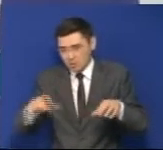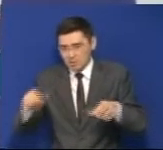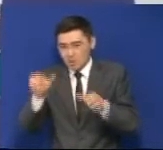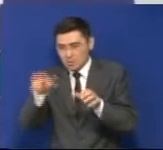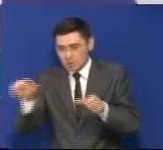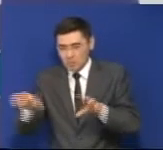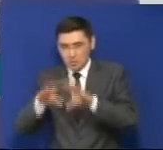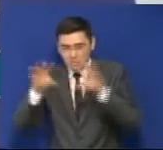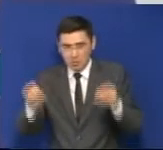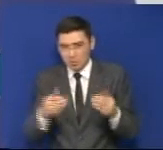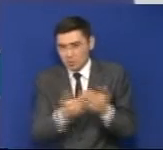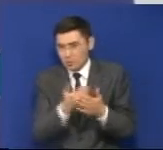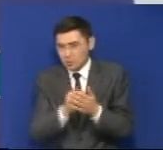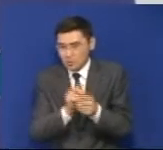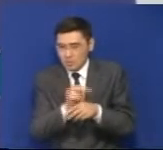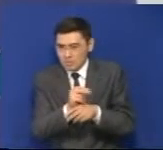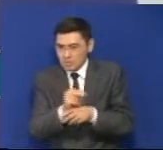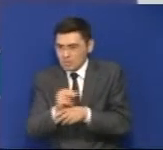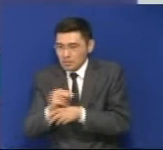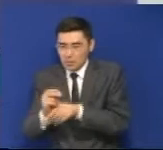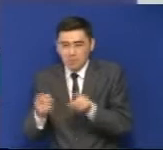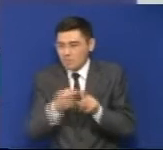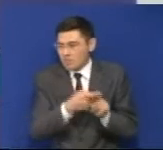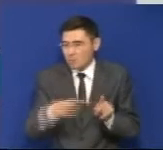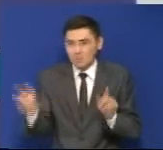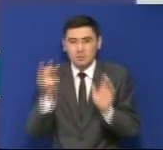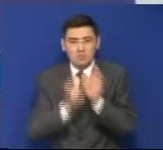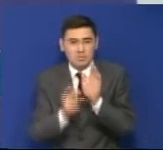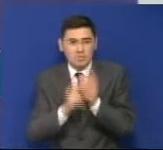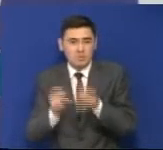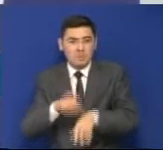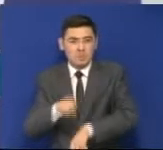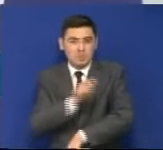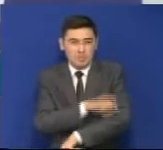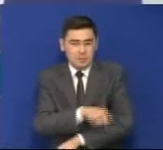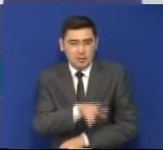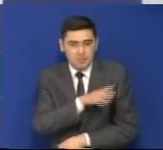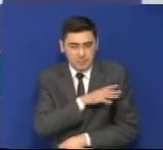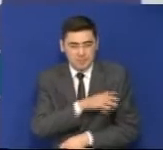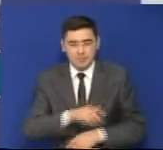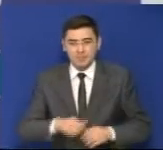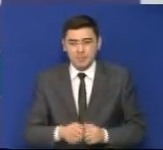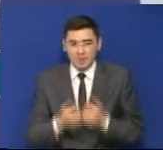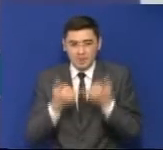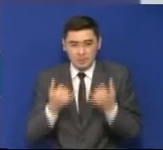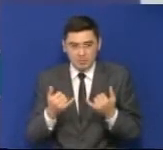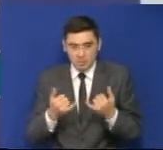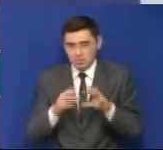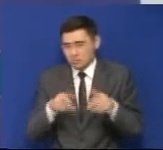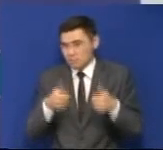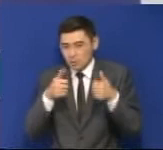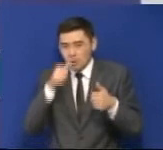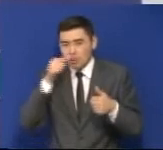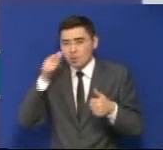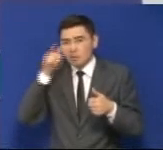мектеппен жылу қазандығының арасында 80 метрге 160 метр тұрба айырбасталды. Қазір жақсы,